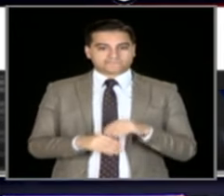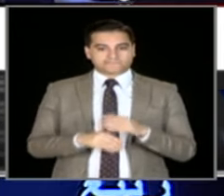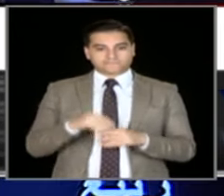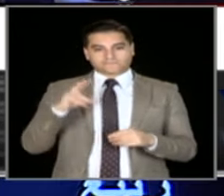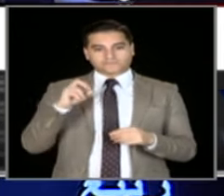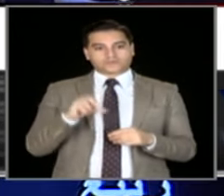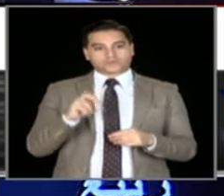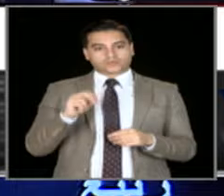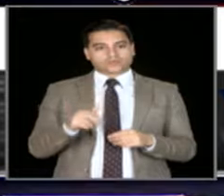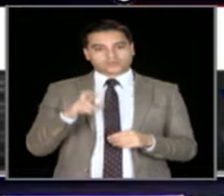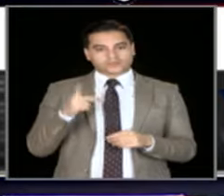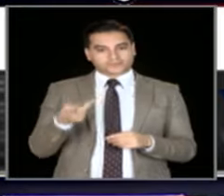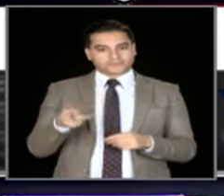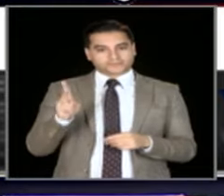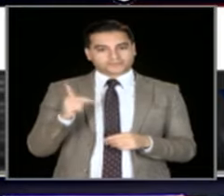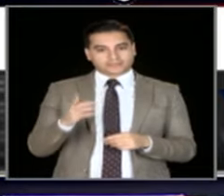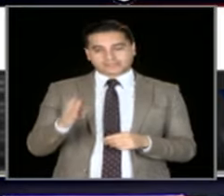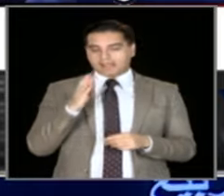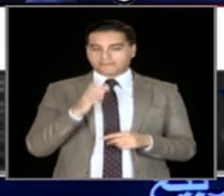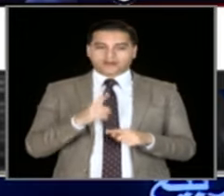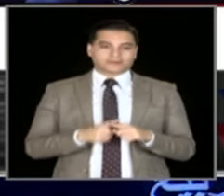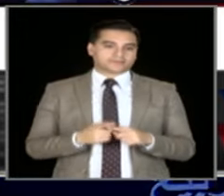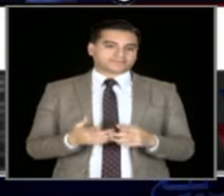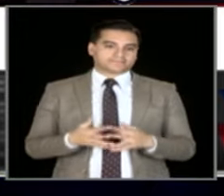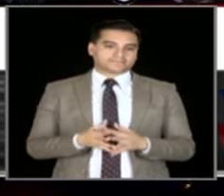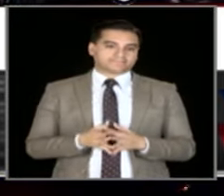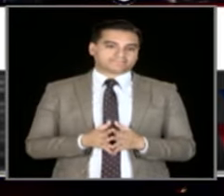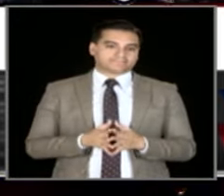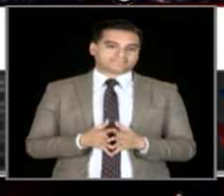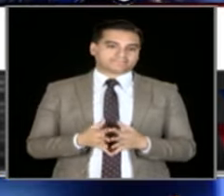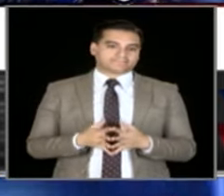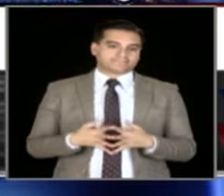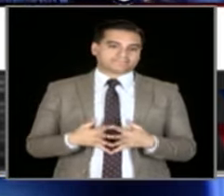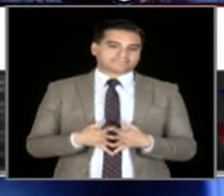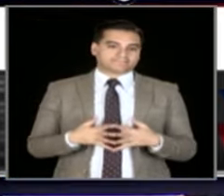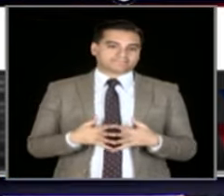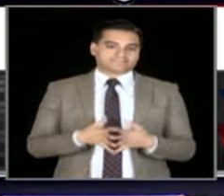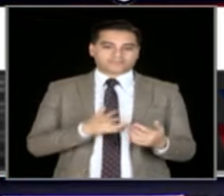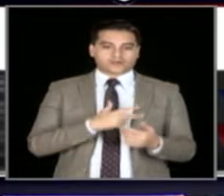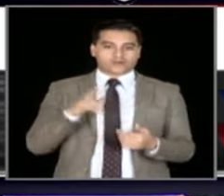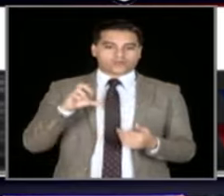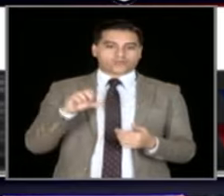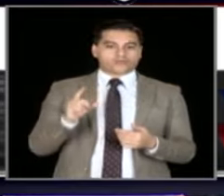قوقاز. محظوظين. إجابة خاطئة. الأورال؟ طبعاً الأورال.